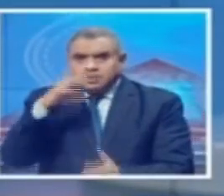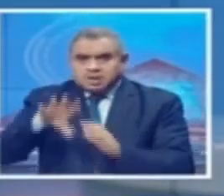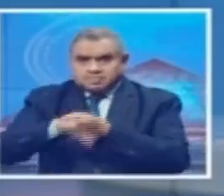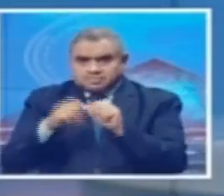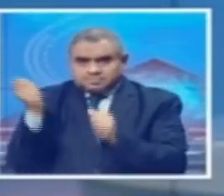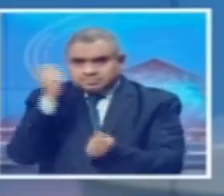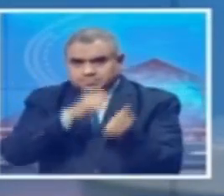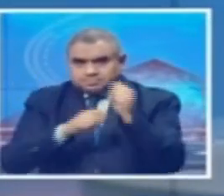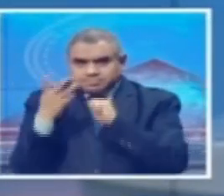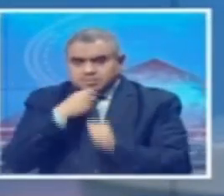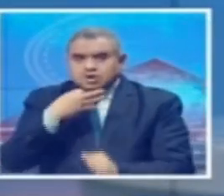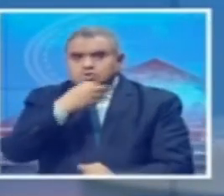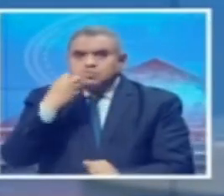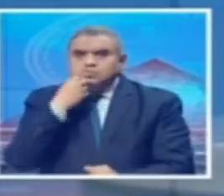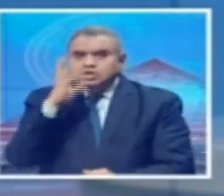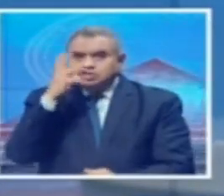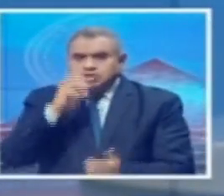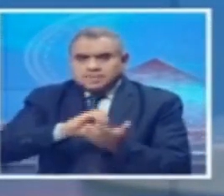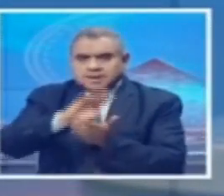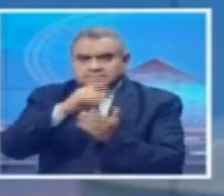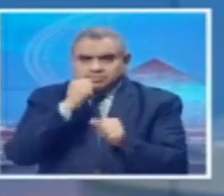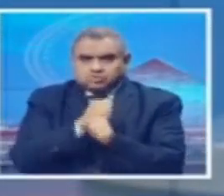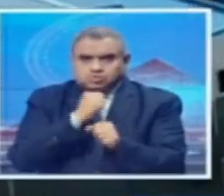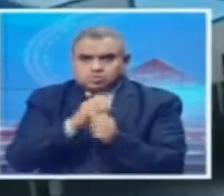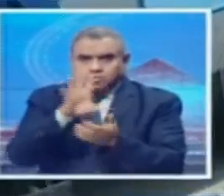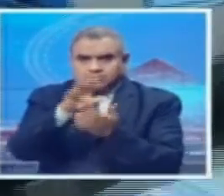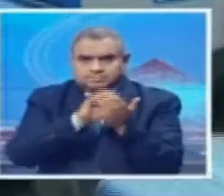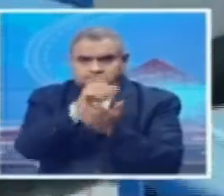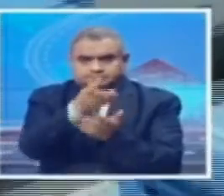صناعية ل 300 مستثمر.